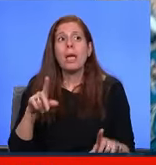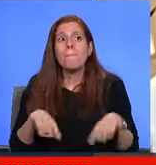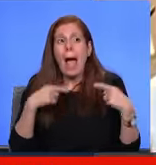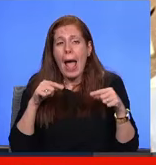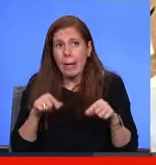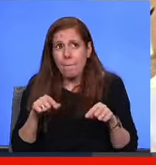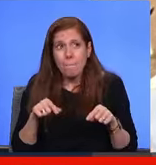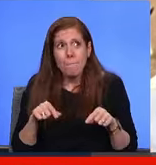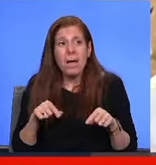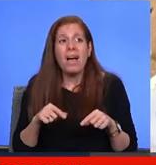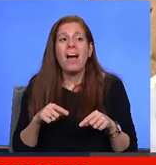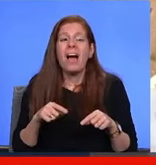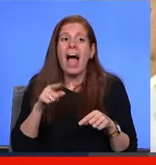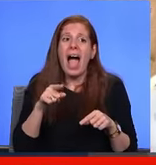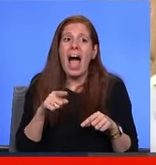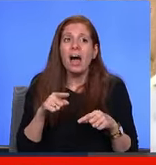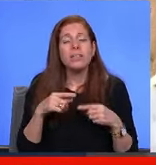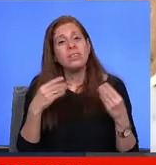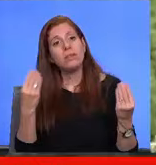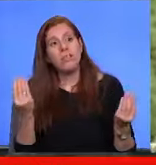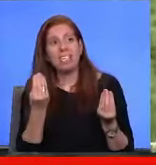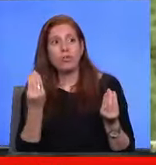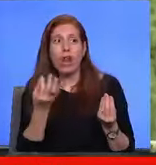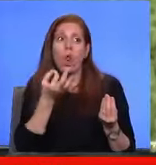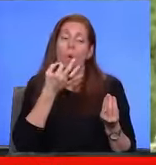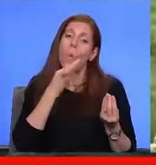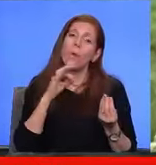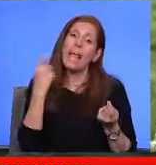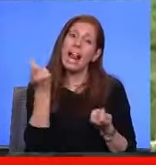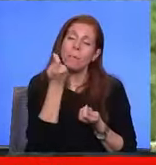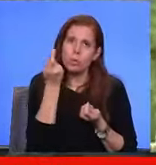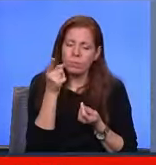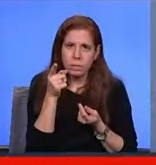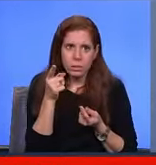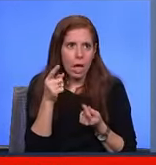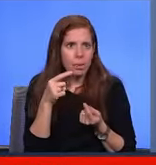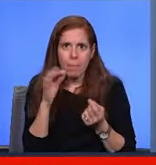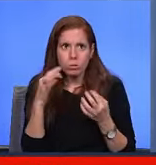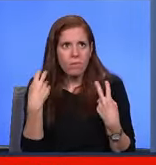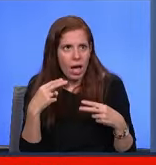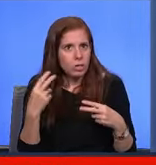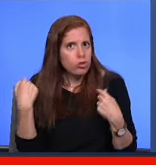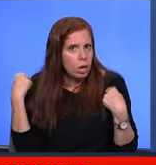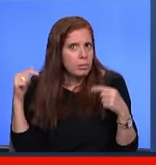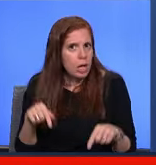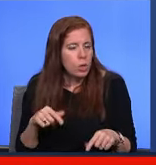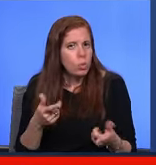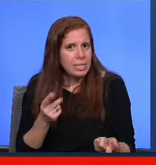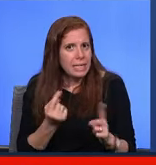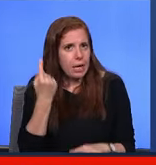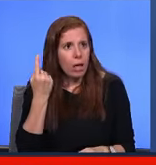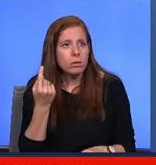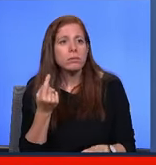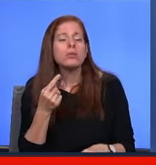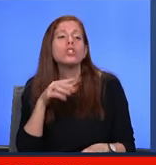הגיליוטינה הזאת של הותר לפרסום היא מסתובבת עלינו, ואני מתה מפחד שהיא תנחת גם אצלנו. שימון, דודה של עמית בוסקילה